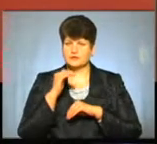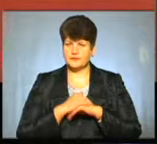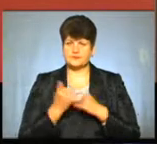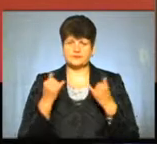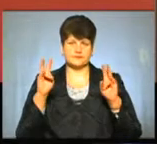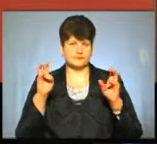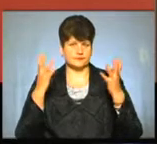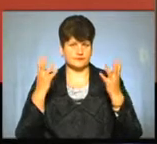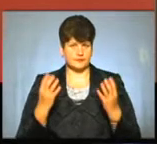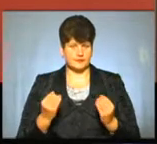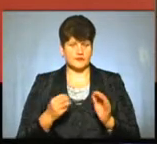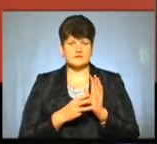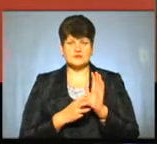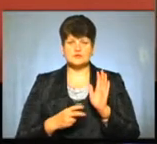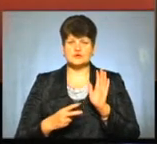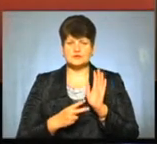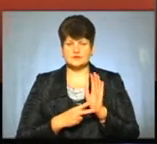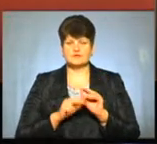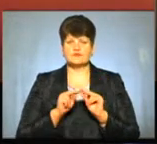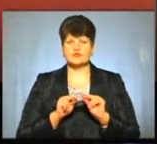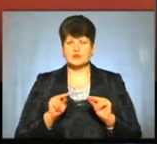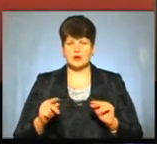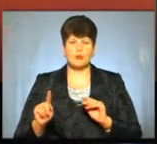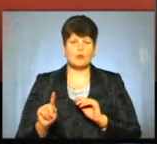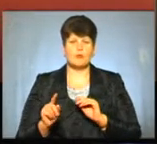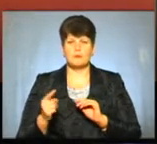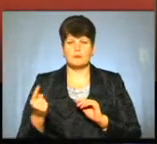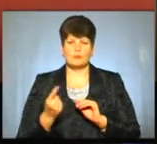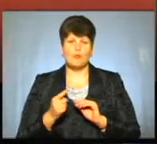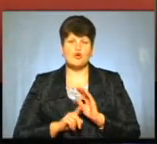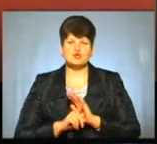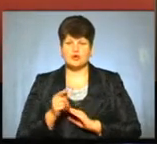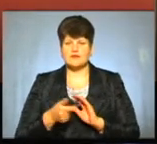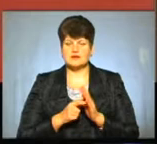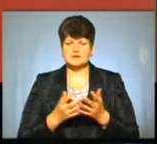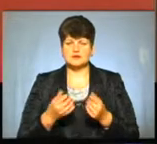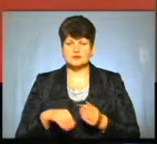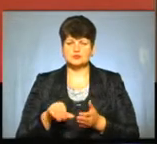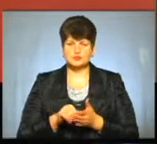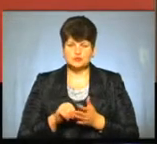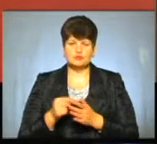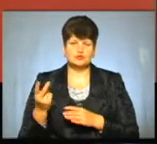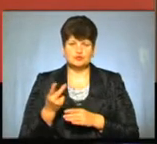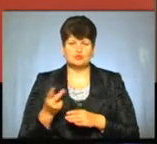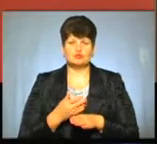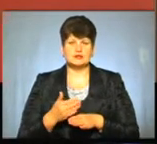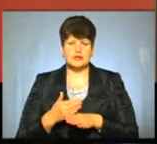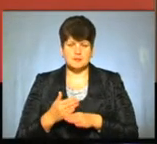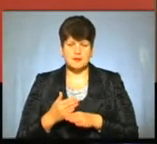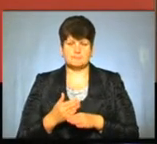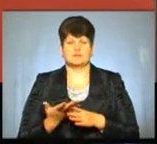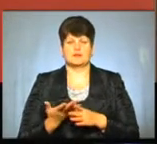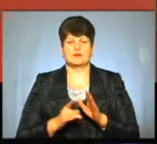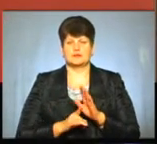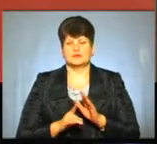вечора. В ефірі «Тема дня». 807 учителів початкових класів взяли участь у другому етапі пілотної сертифікації